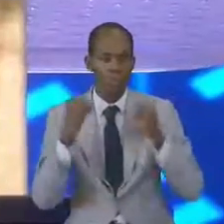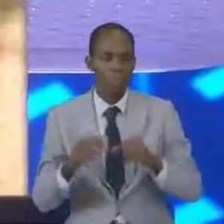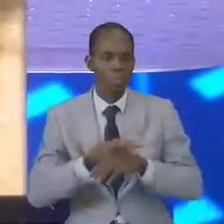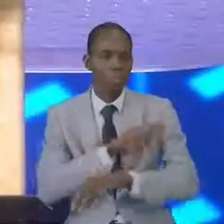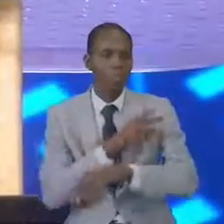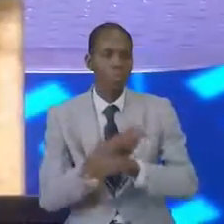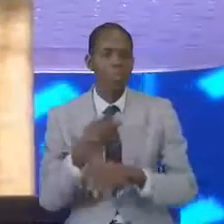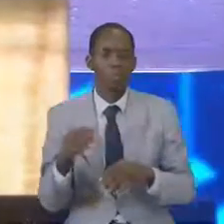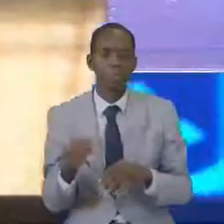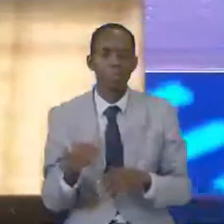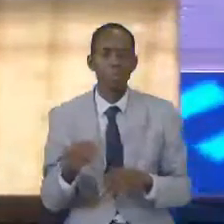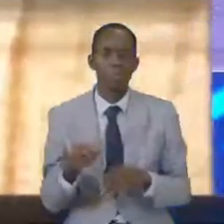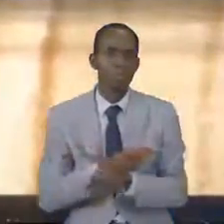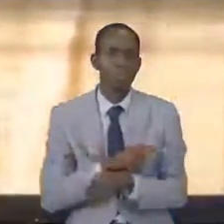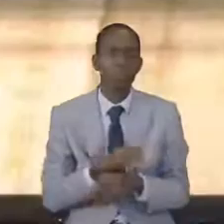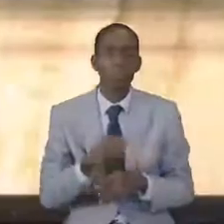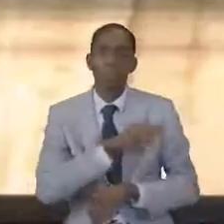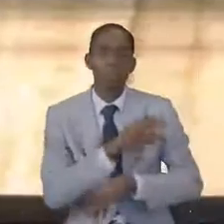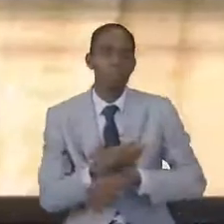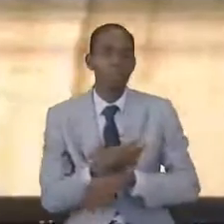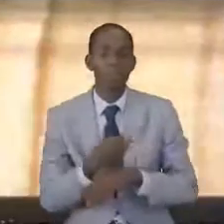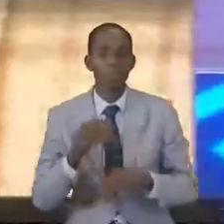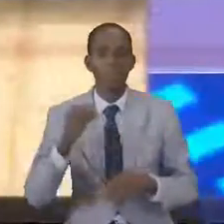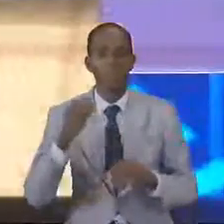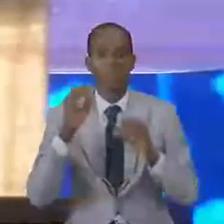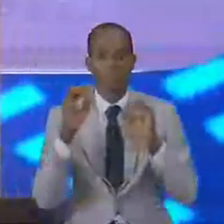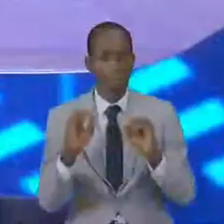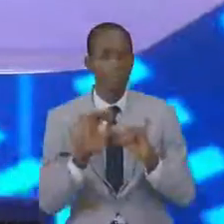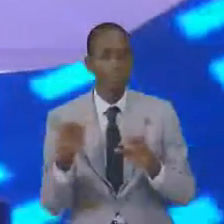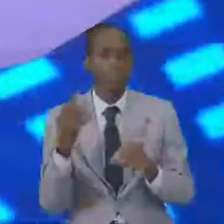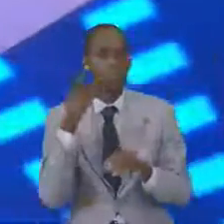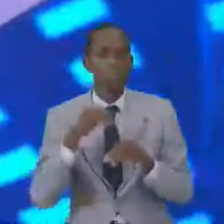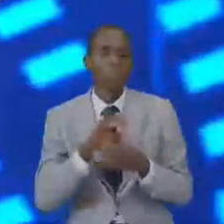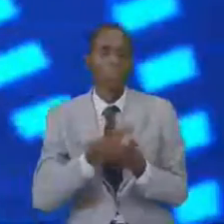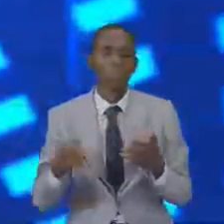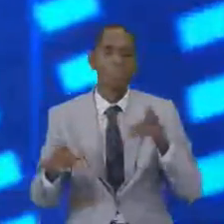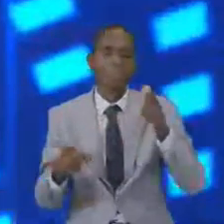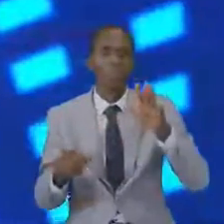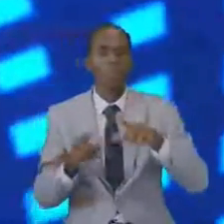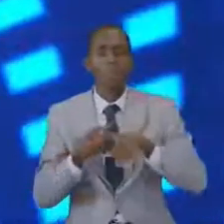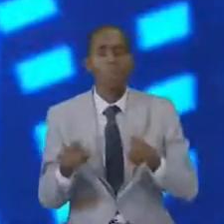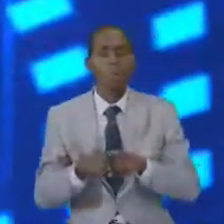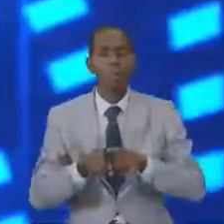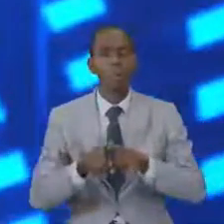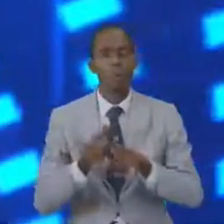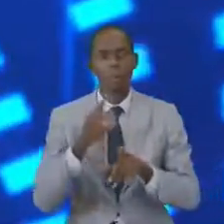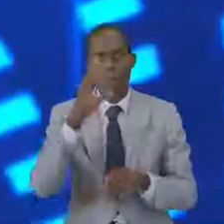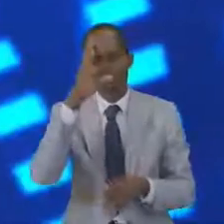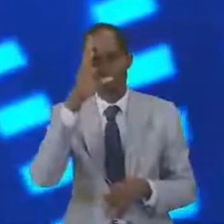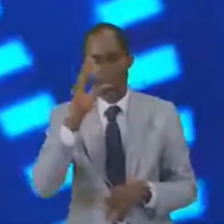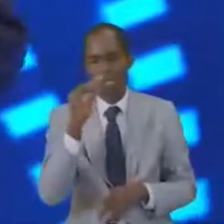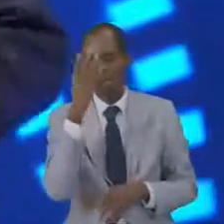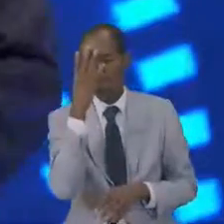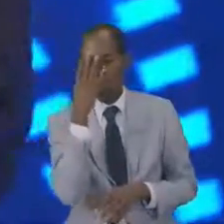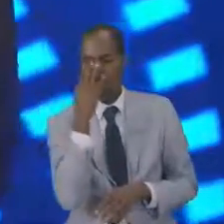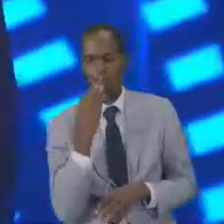message dans son champ maintenant dans le verset 25 ans verset 25 mais pendant que les